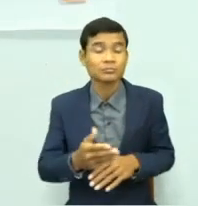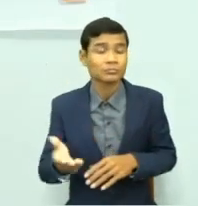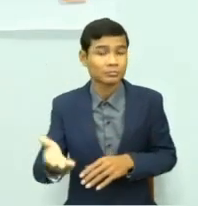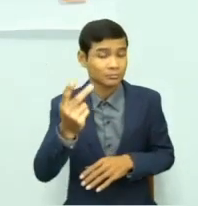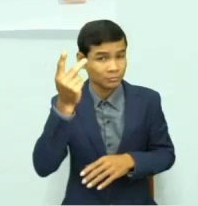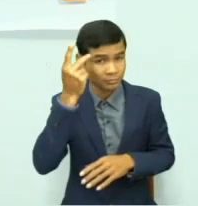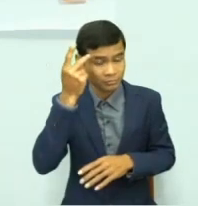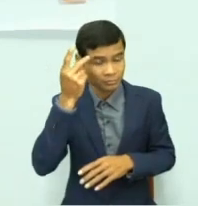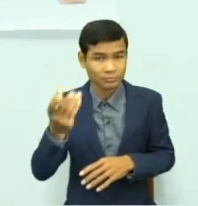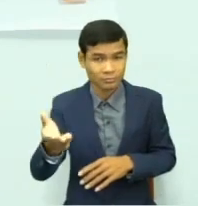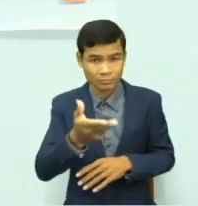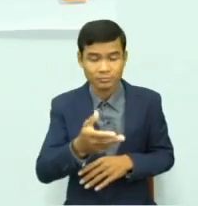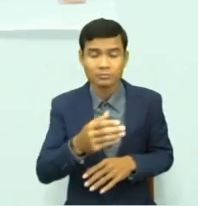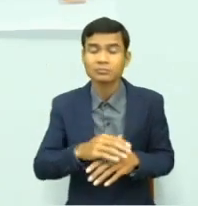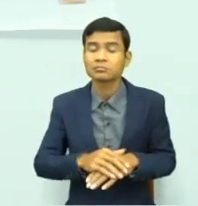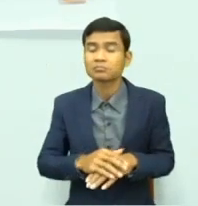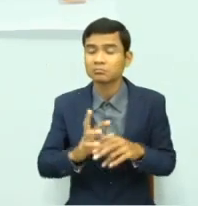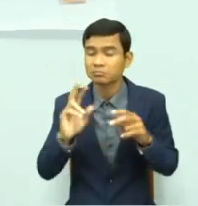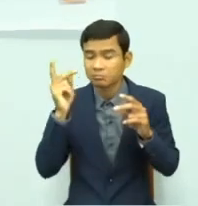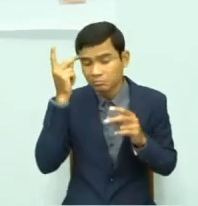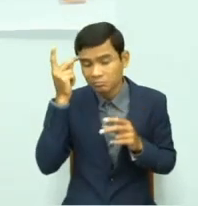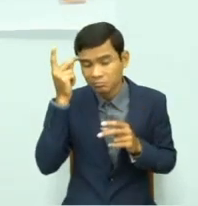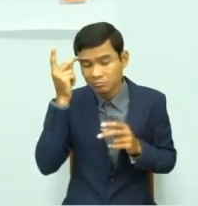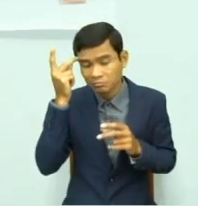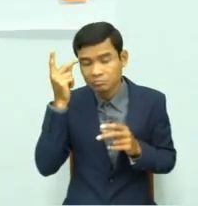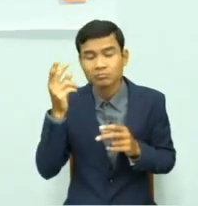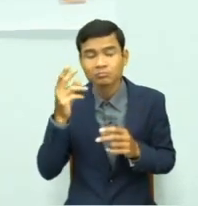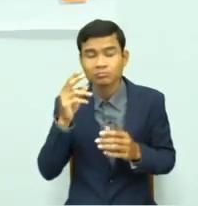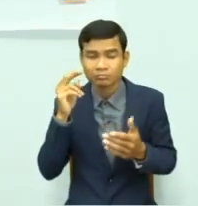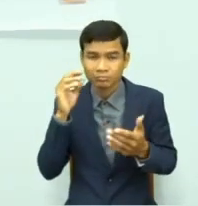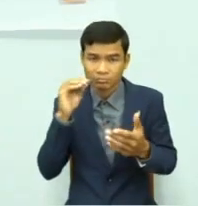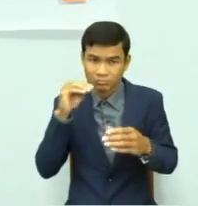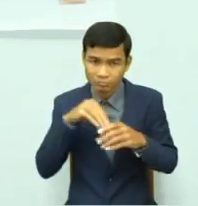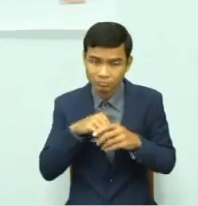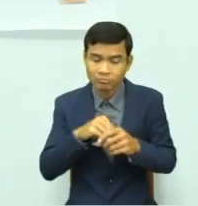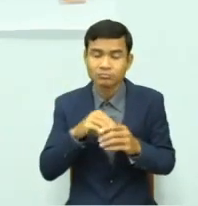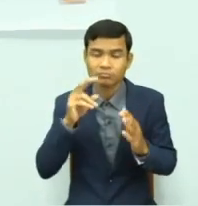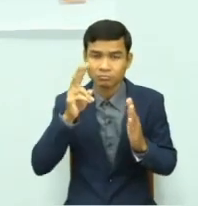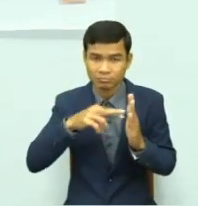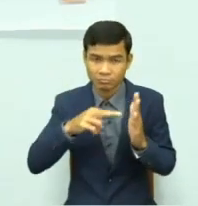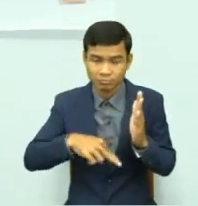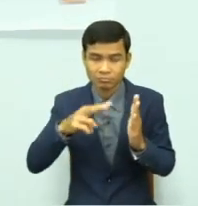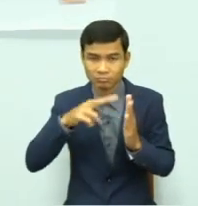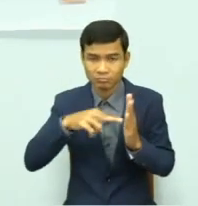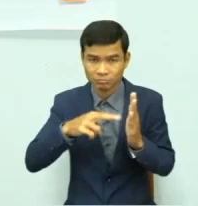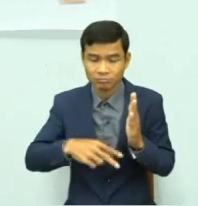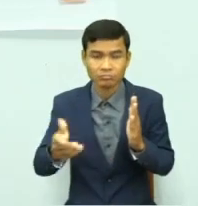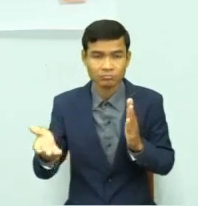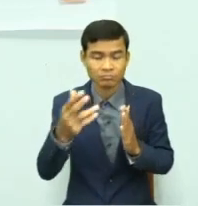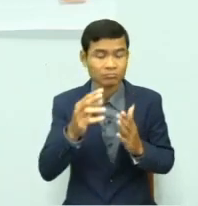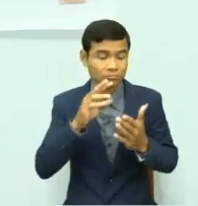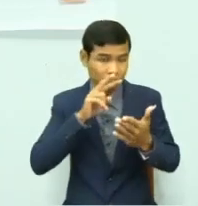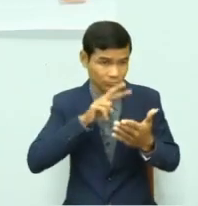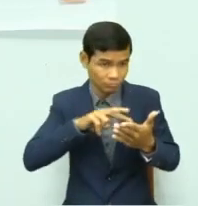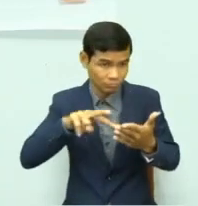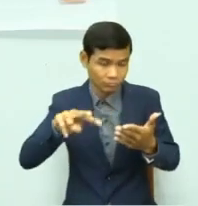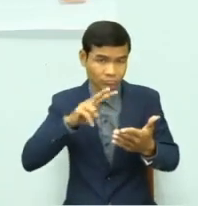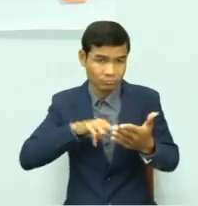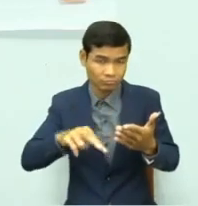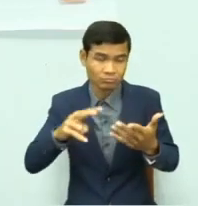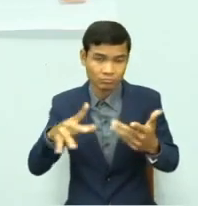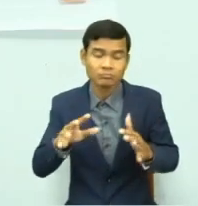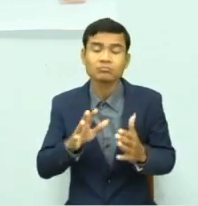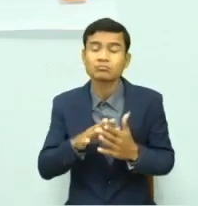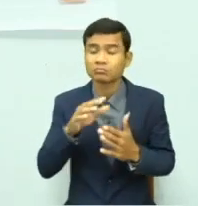này nà con. Chà, cứ kết nực nông áp tập bọt bà dưỡng, đá con bàn cho rùm ăn cho mùi nhạc rú. Hai cậu